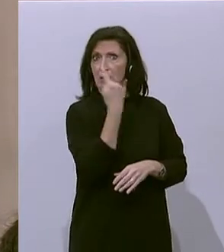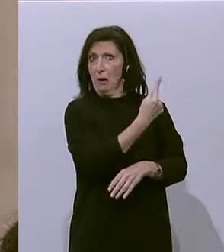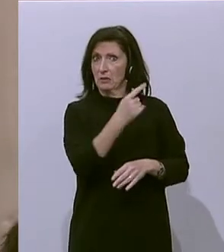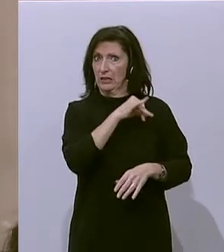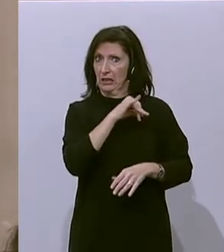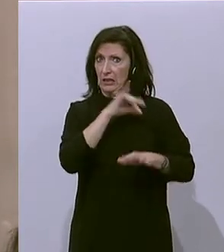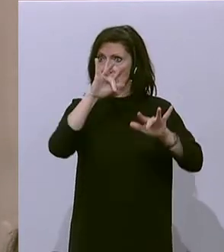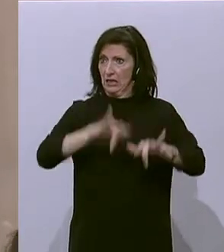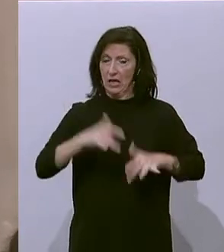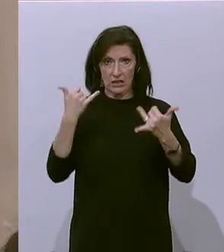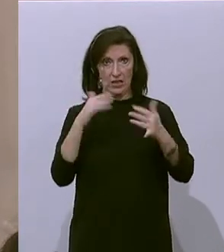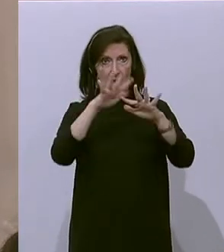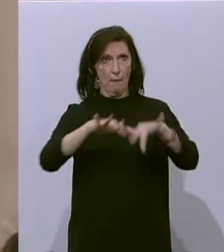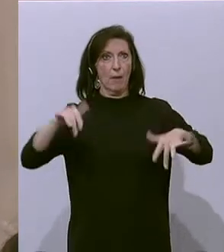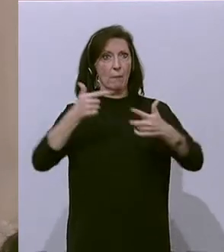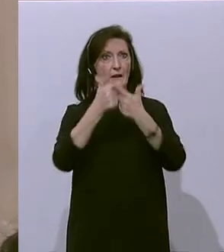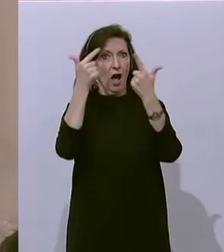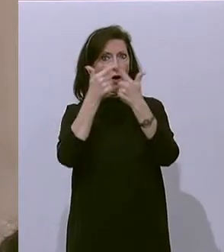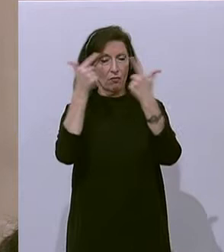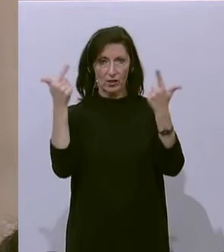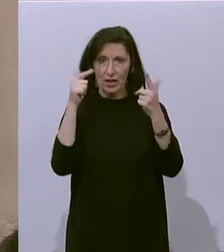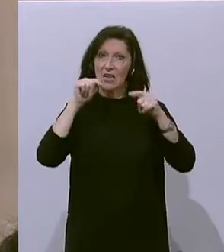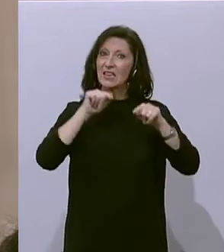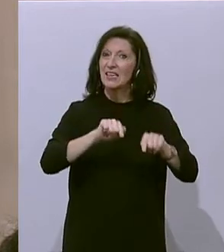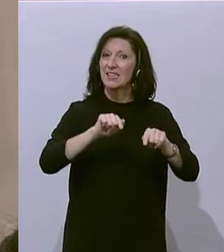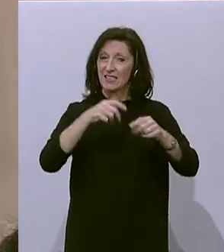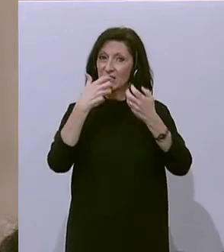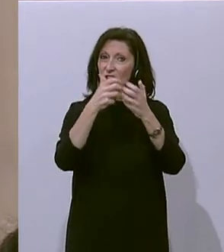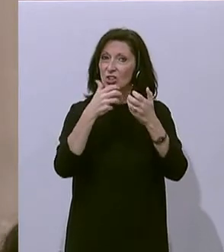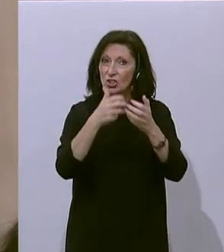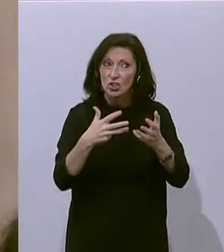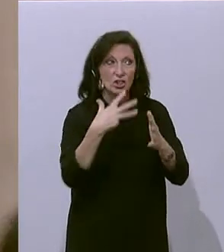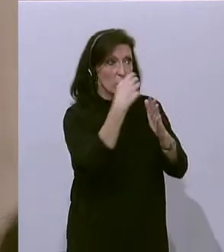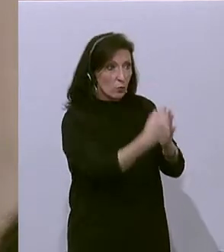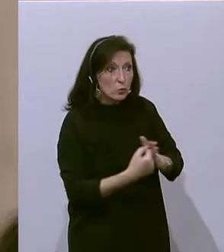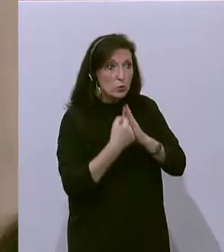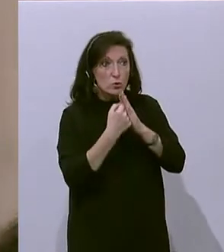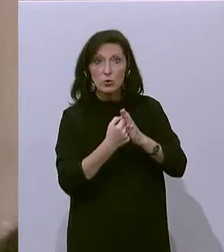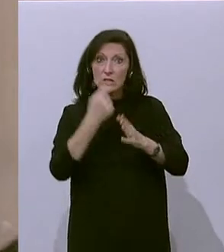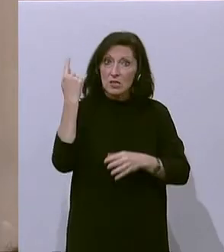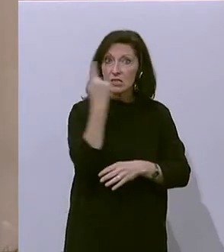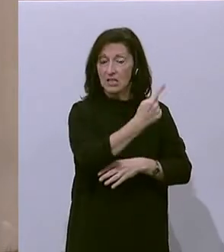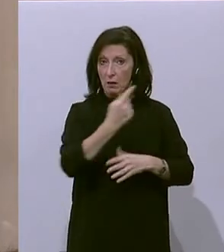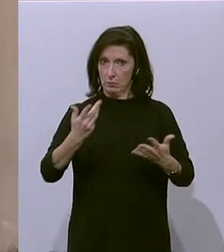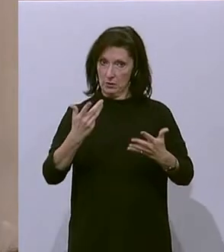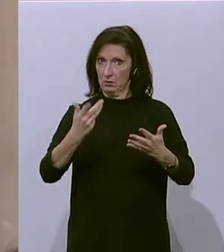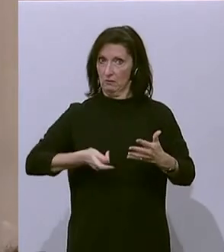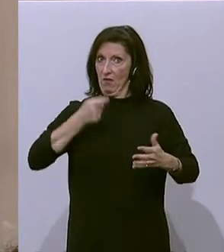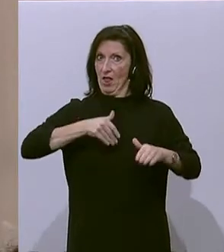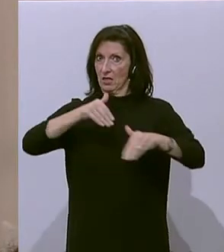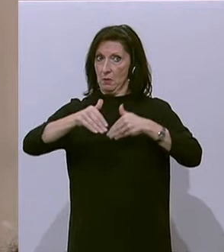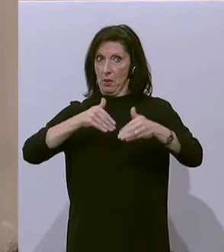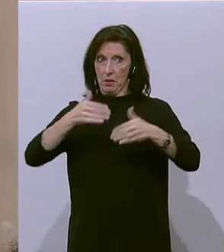dieser parlamentarischen Aufklärung, in dieser Causa zu unterstützen, als jetzt verantwortlicher